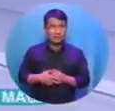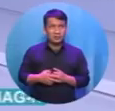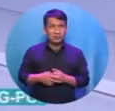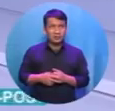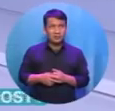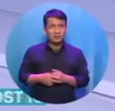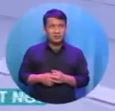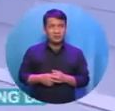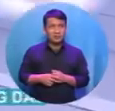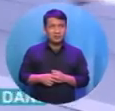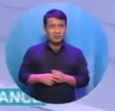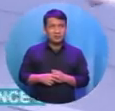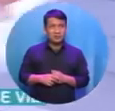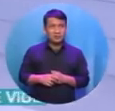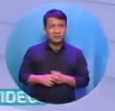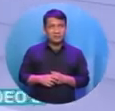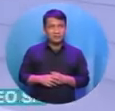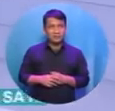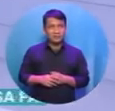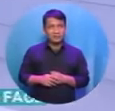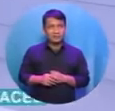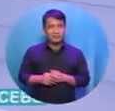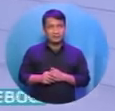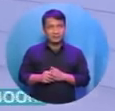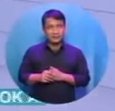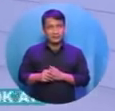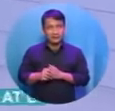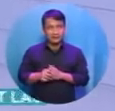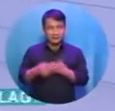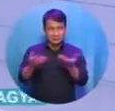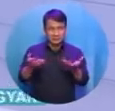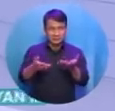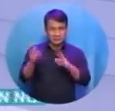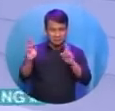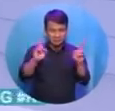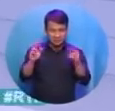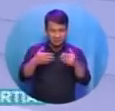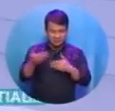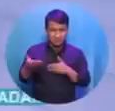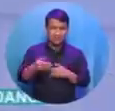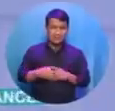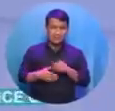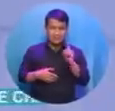Rapid! Sibukan natin, tingnan natin. Aba, 2-5 to, sige. When you're ready, we are ready.